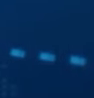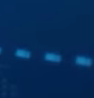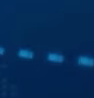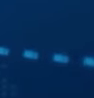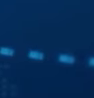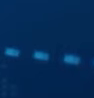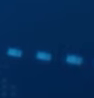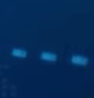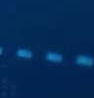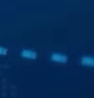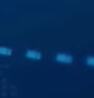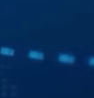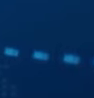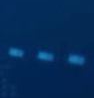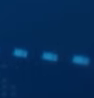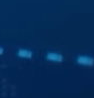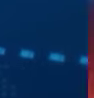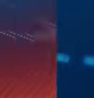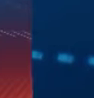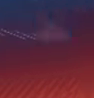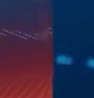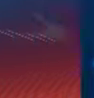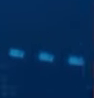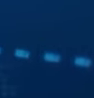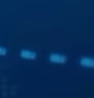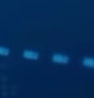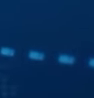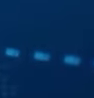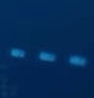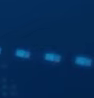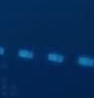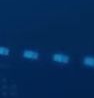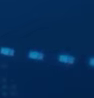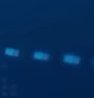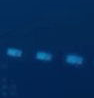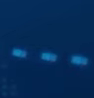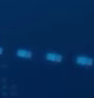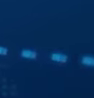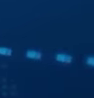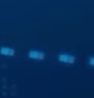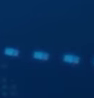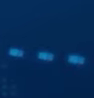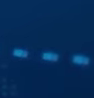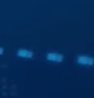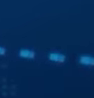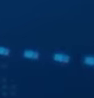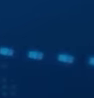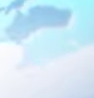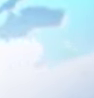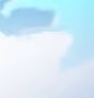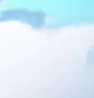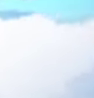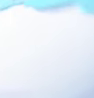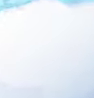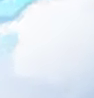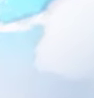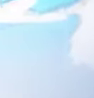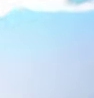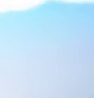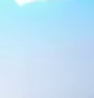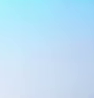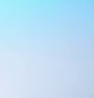5 теңге 84 тиын. Қытай юаны 54 теңге 9 тиын.